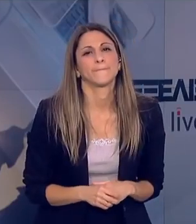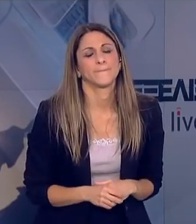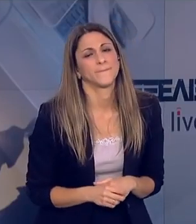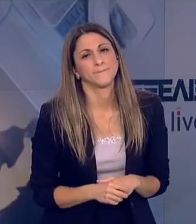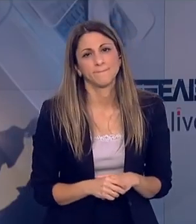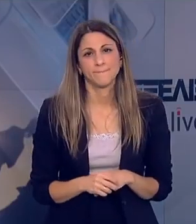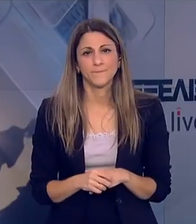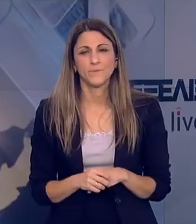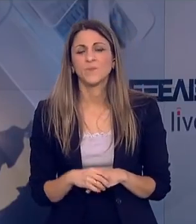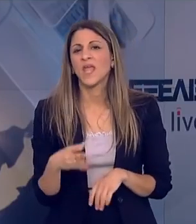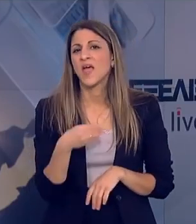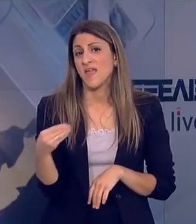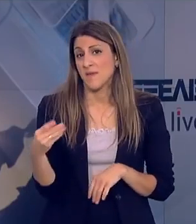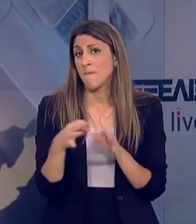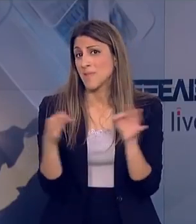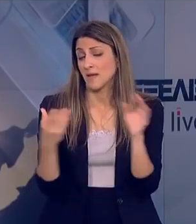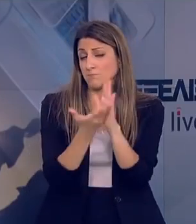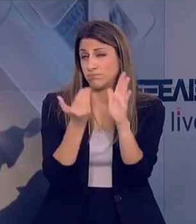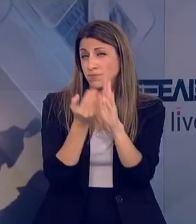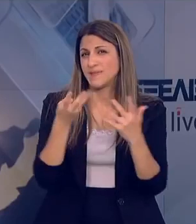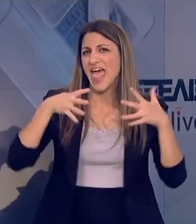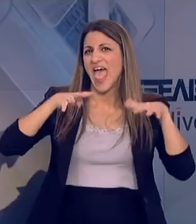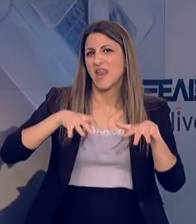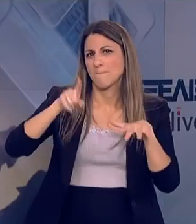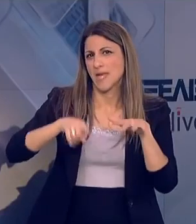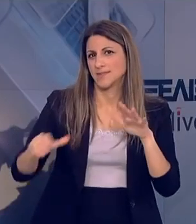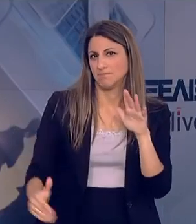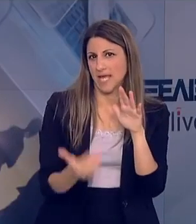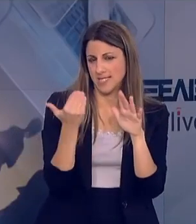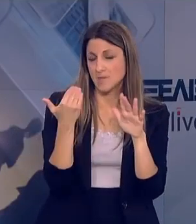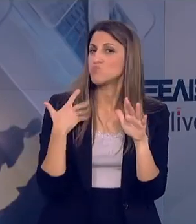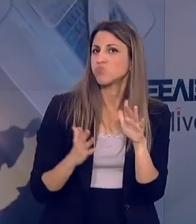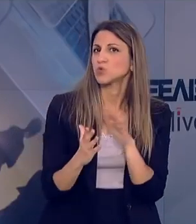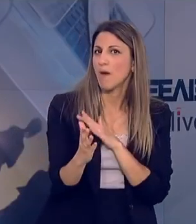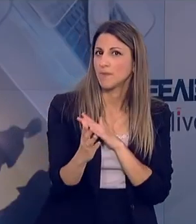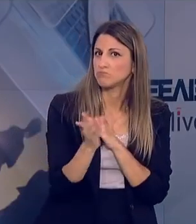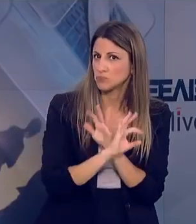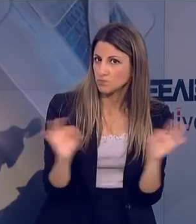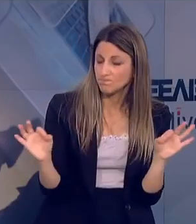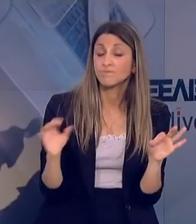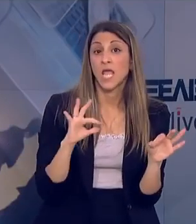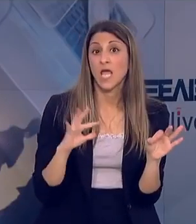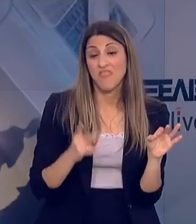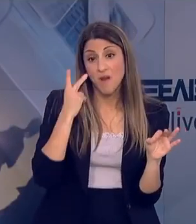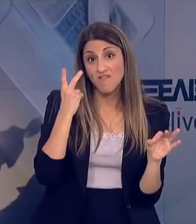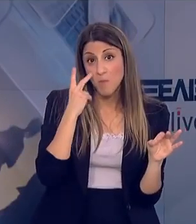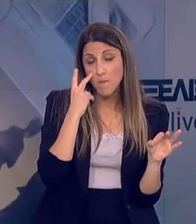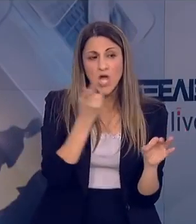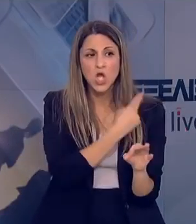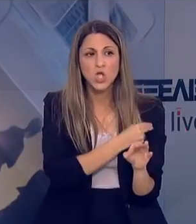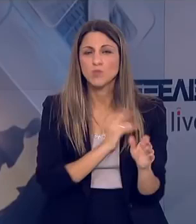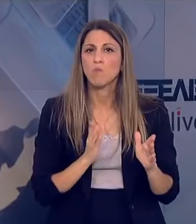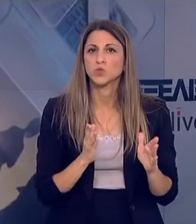Όσον αφορά τις πρώτες 9 μέρες τώρα της άρσης των μέτρων, βεβαίως και παρακολουθούμε επί καθημερινής βάσεως φυσικά την επάρκεια του συστήματος υγείας,